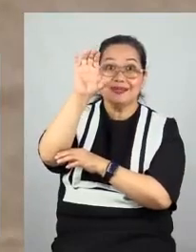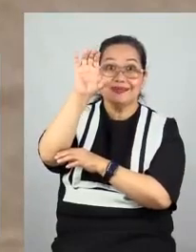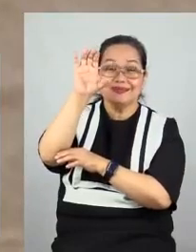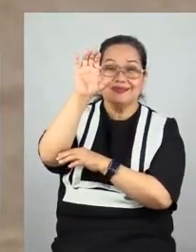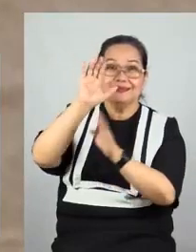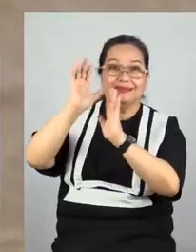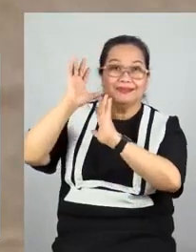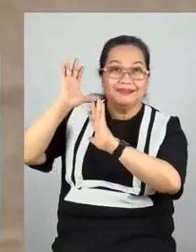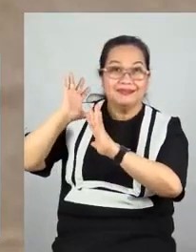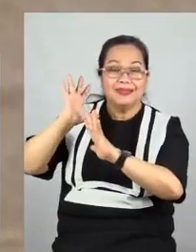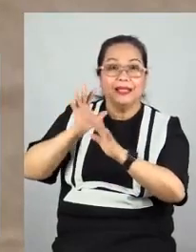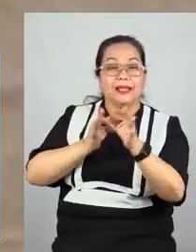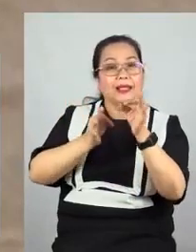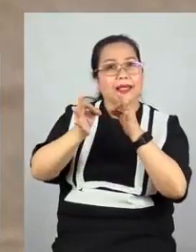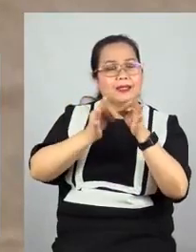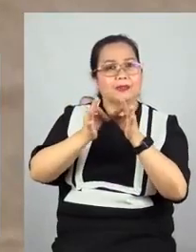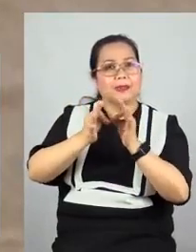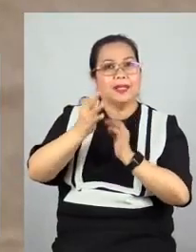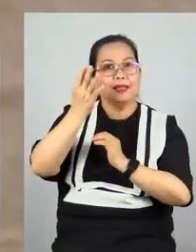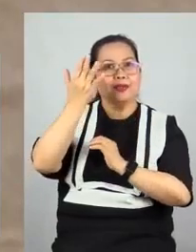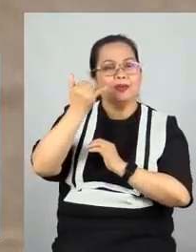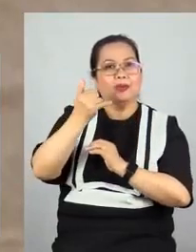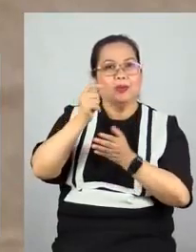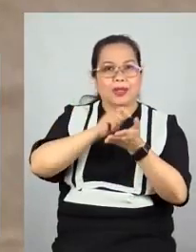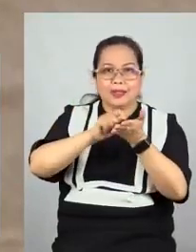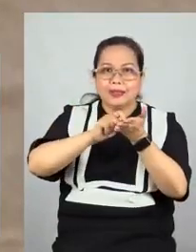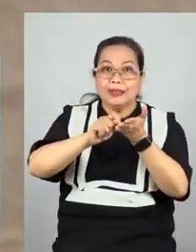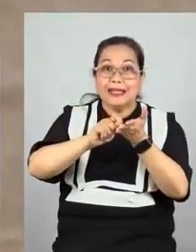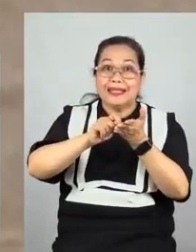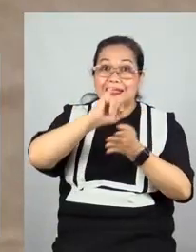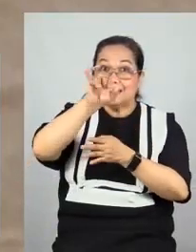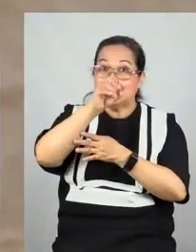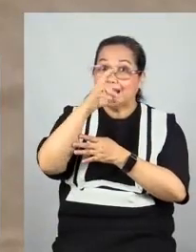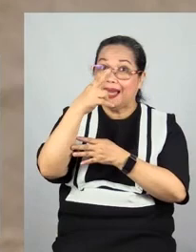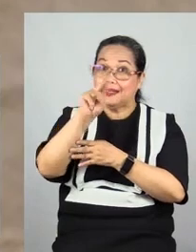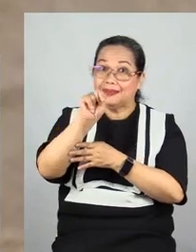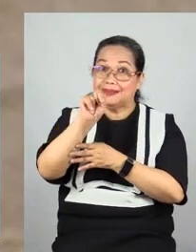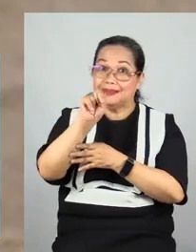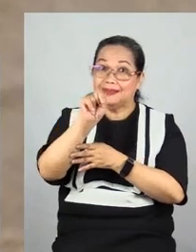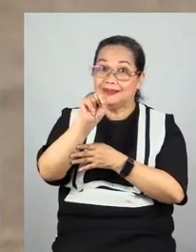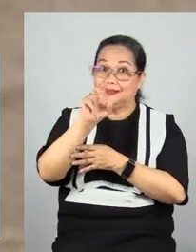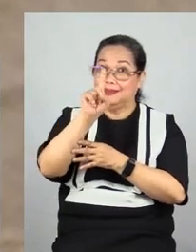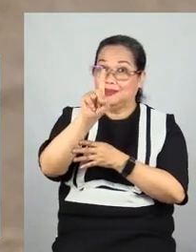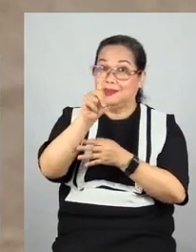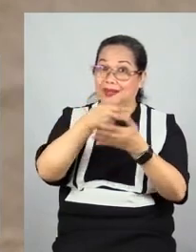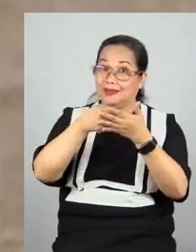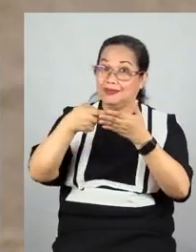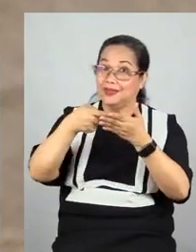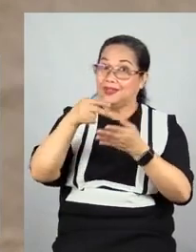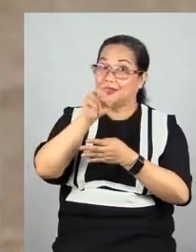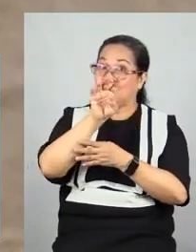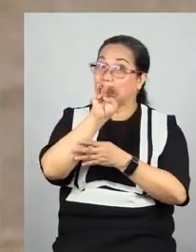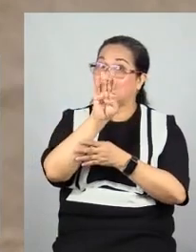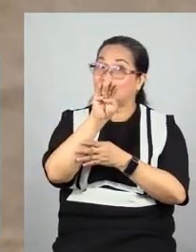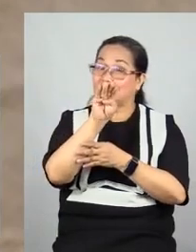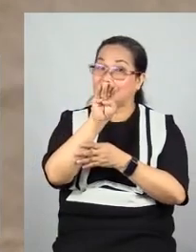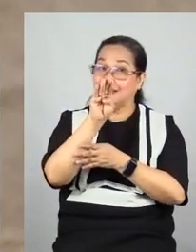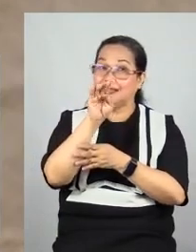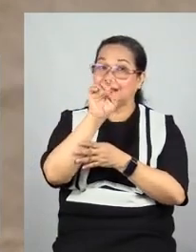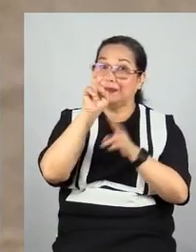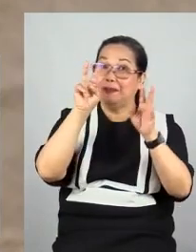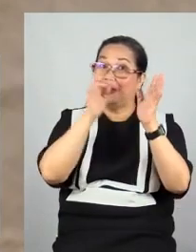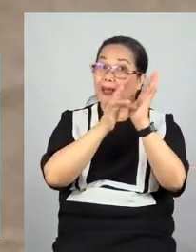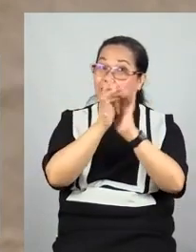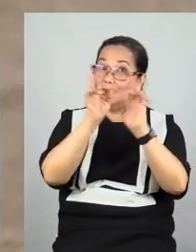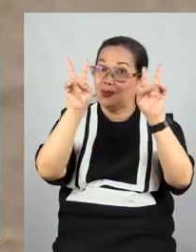Ito ang nagpapaliwanag dun sa sinulat ni Juan sa John chapter 1 verse 14. Ang sabi niya